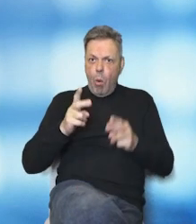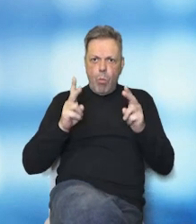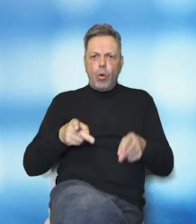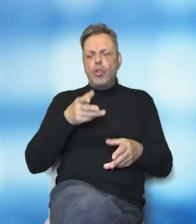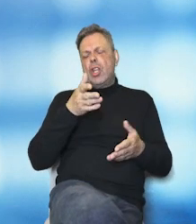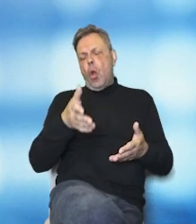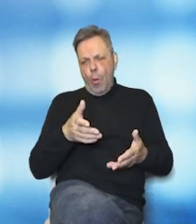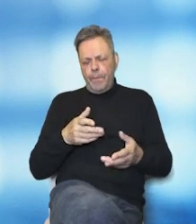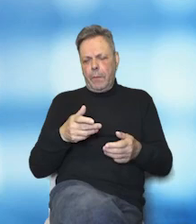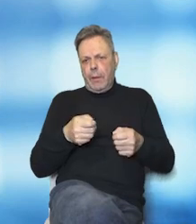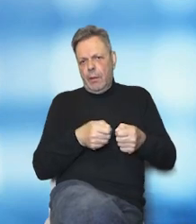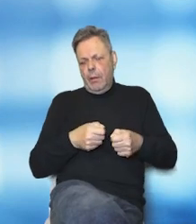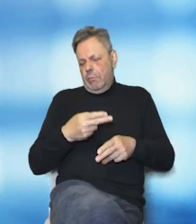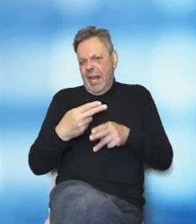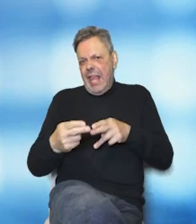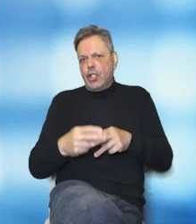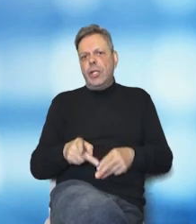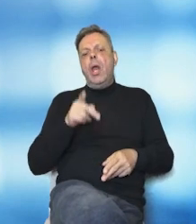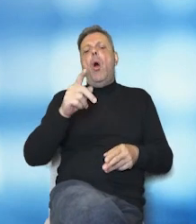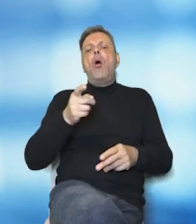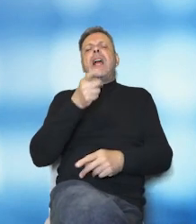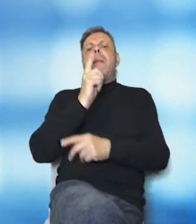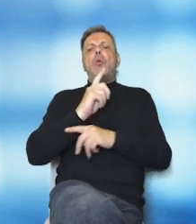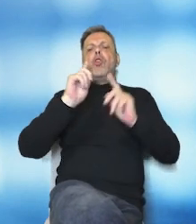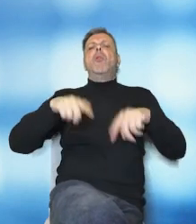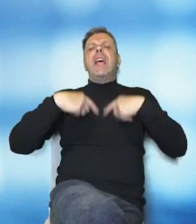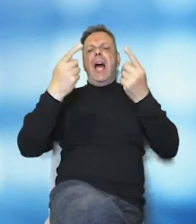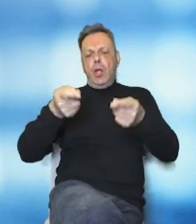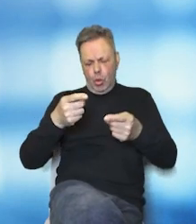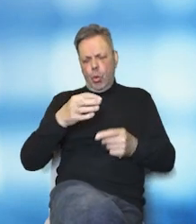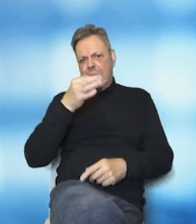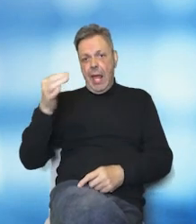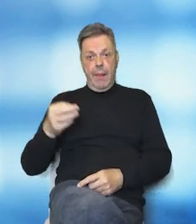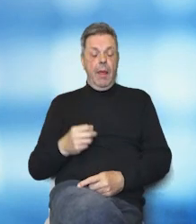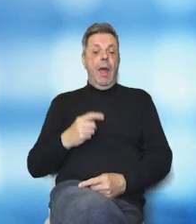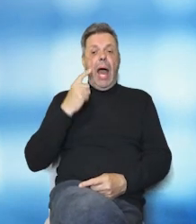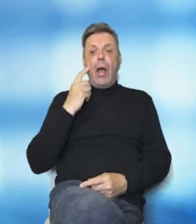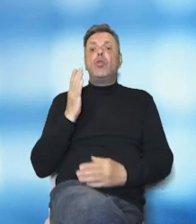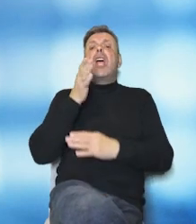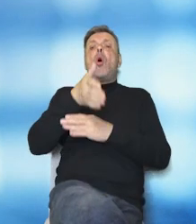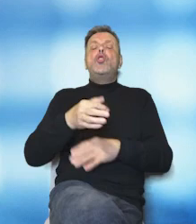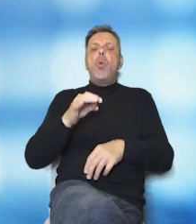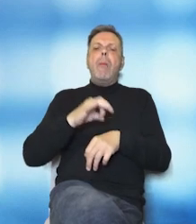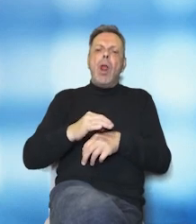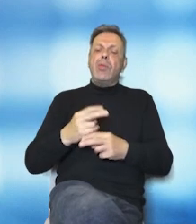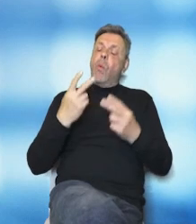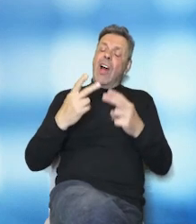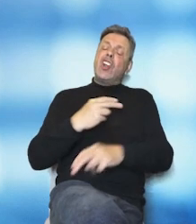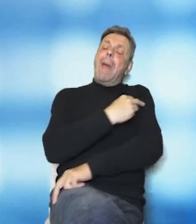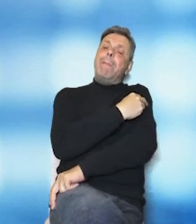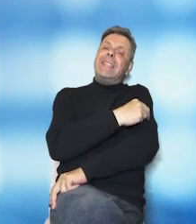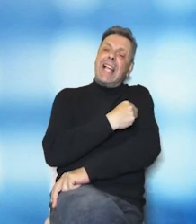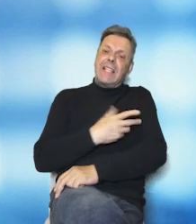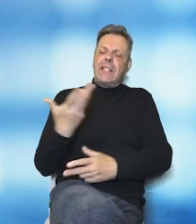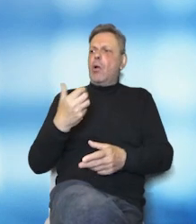to riješiti, onda ga naručimo za drugi dan. Ako ste bili ambulanti, znači bitna je i medicinska sestra